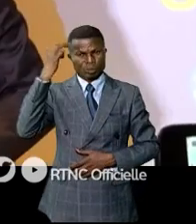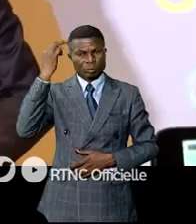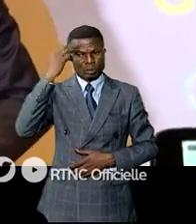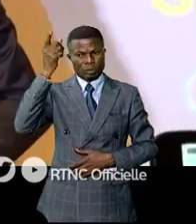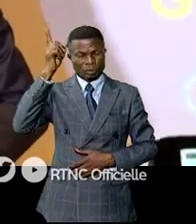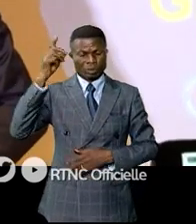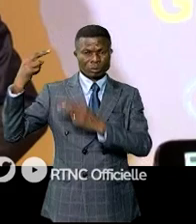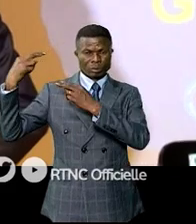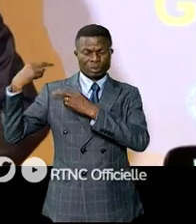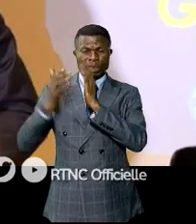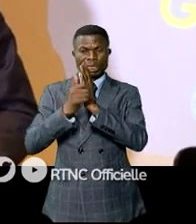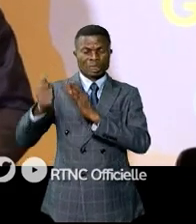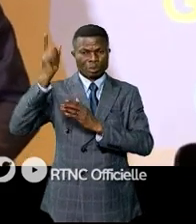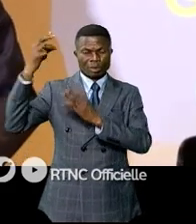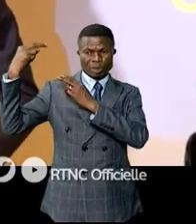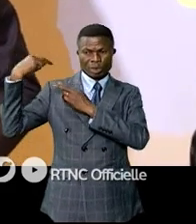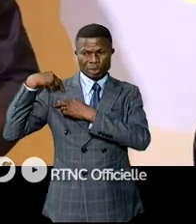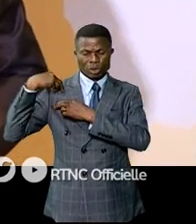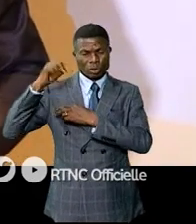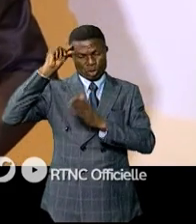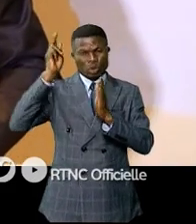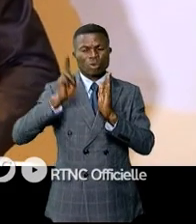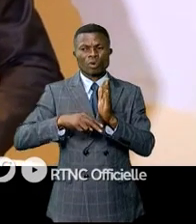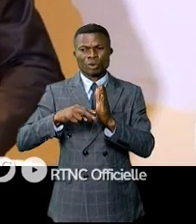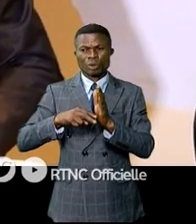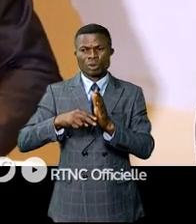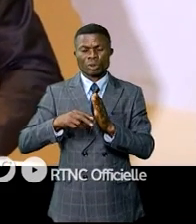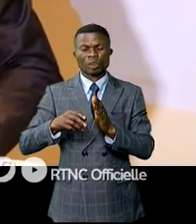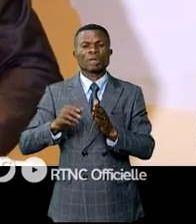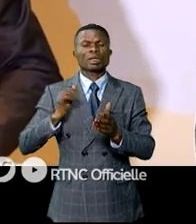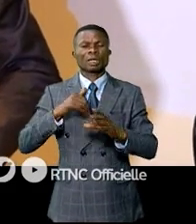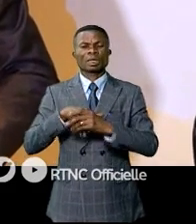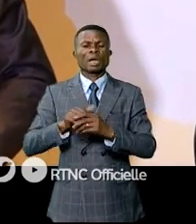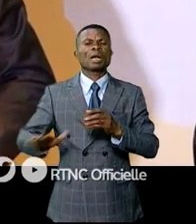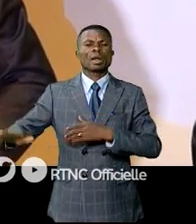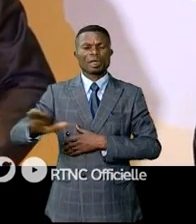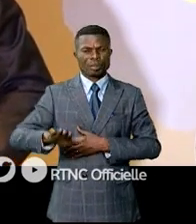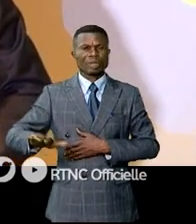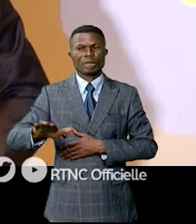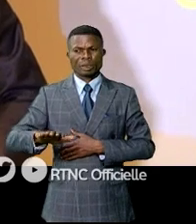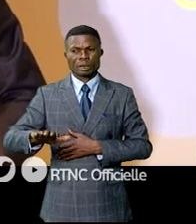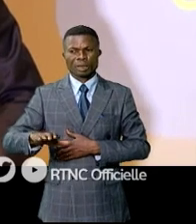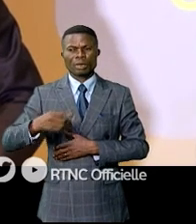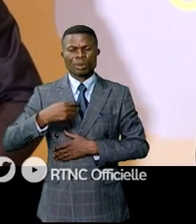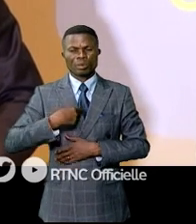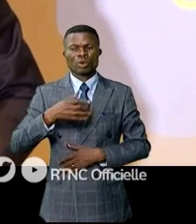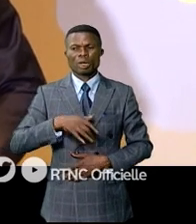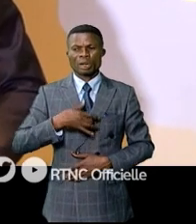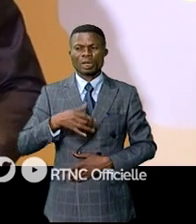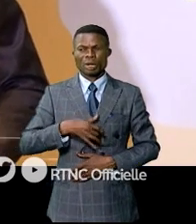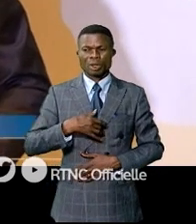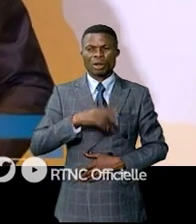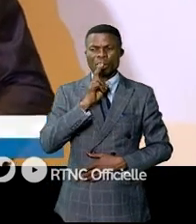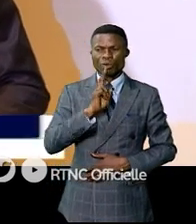premier responsable de la gouvernance de la cité au niveau national, je me sens